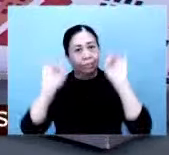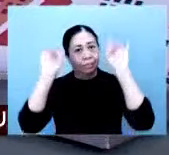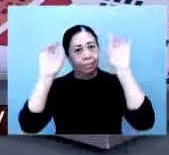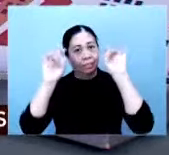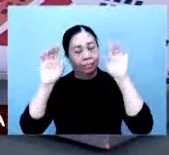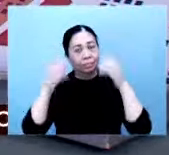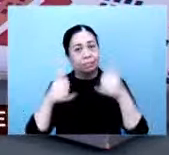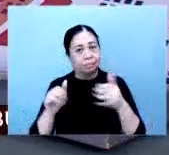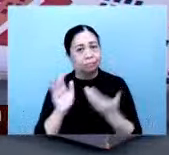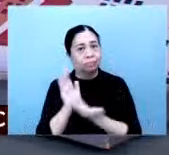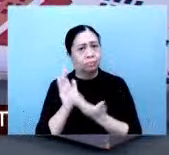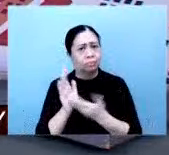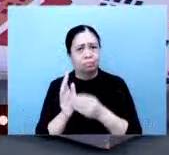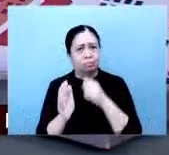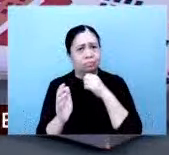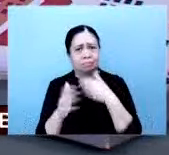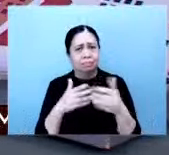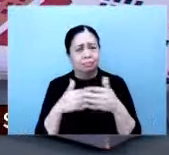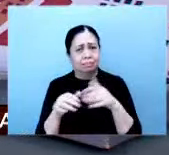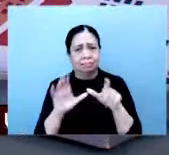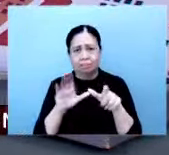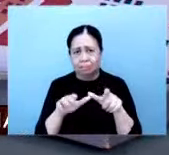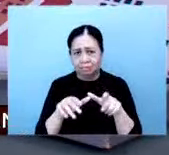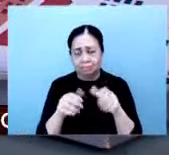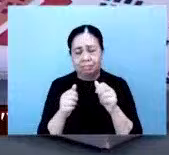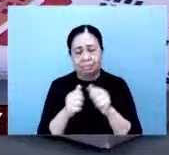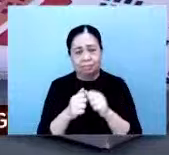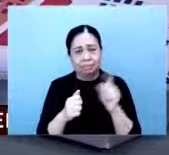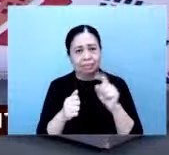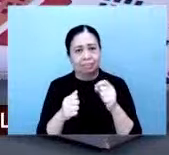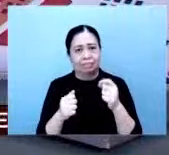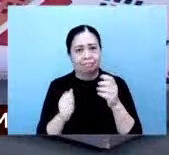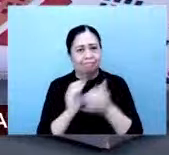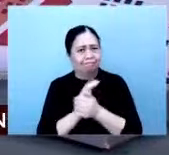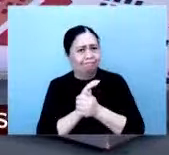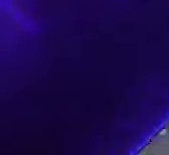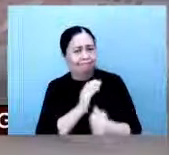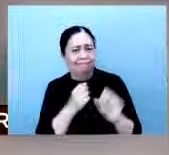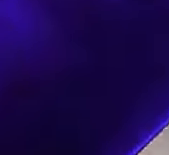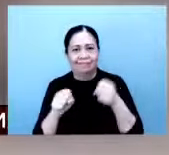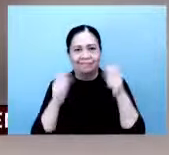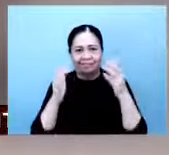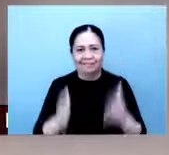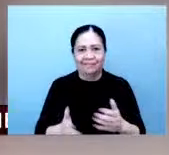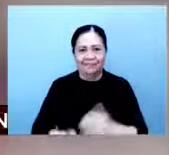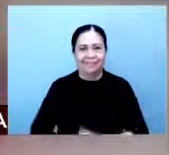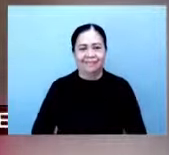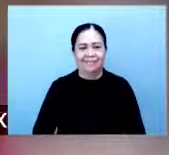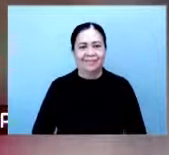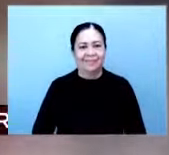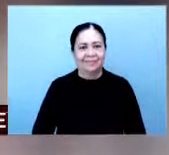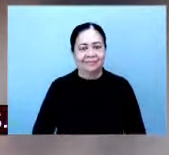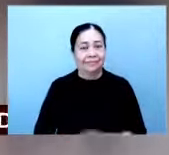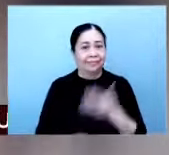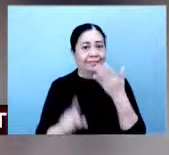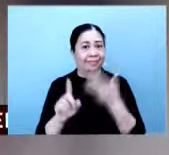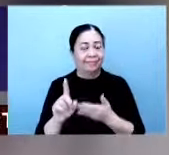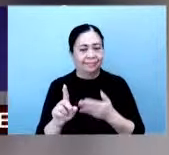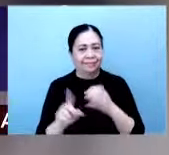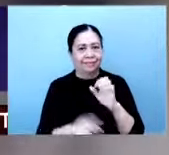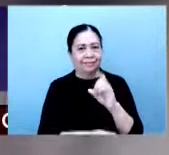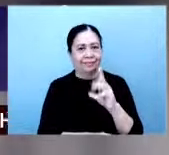patunay na hindi lang ang kapansanan sa pagiging mahusay na atleta Yan po si Edwin